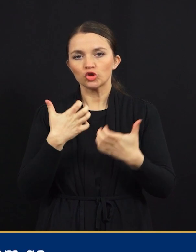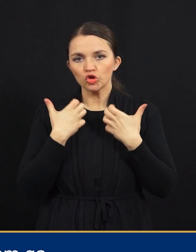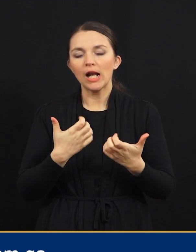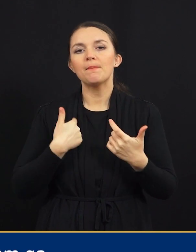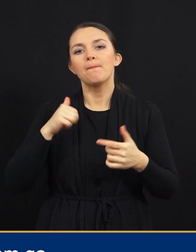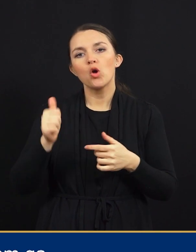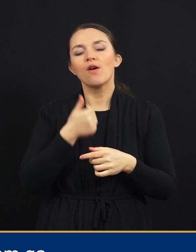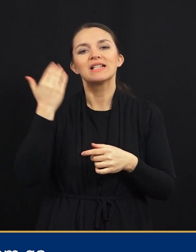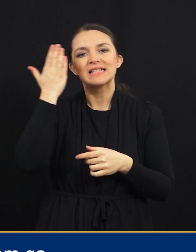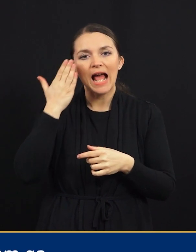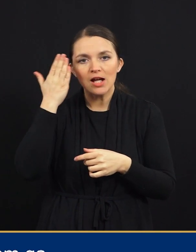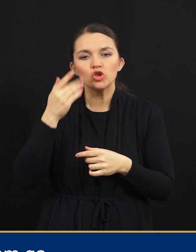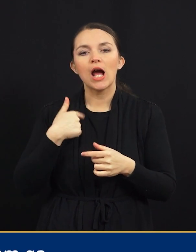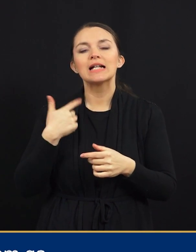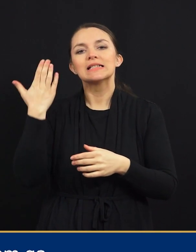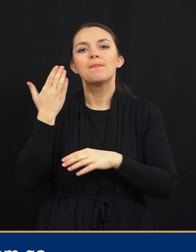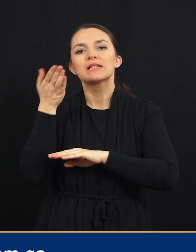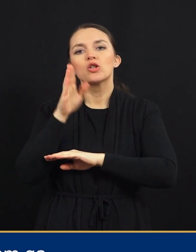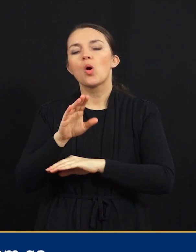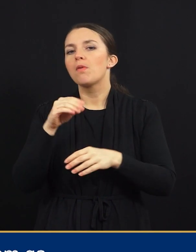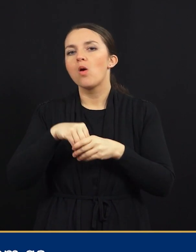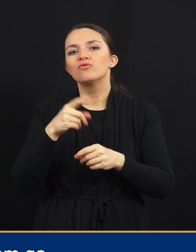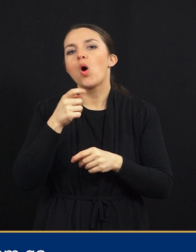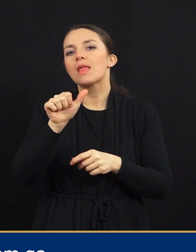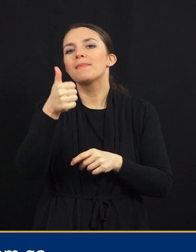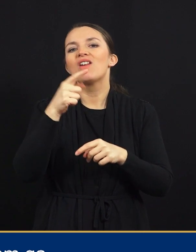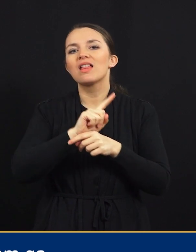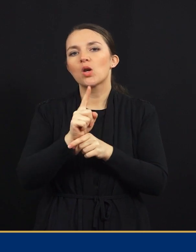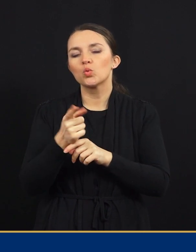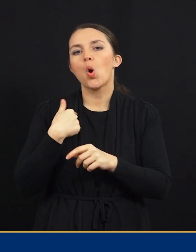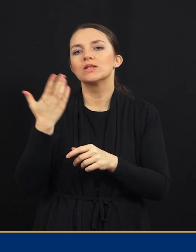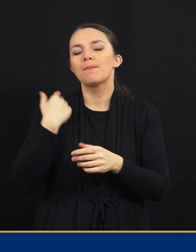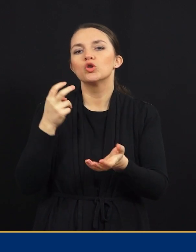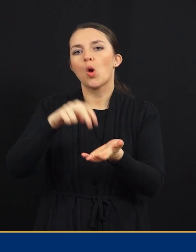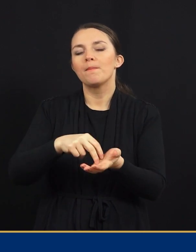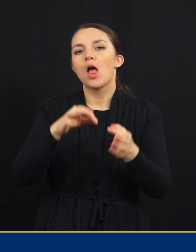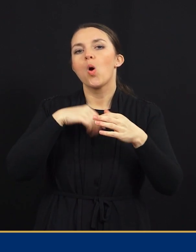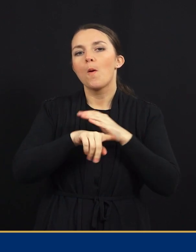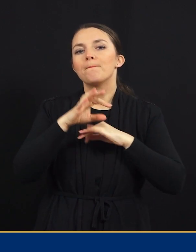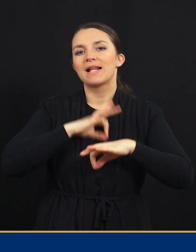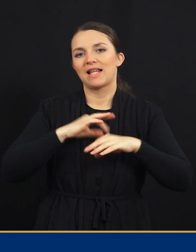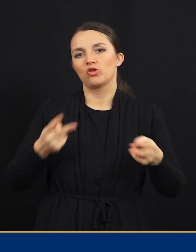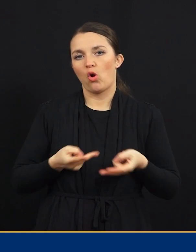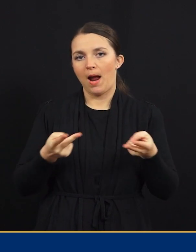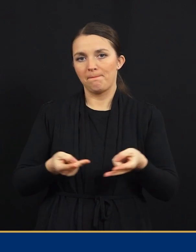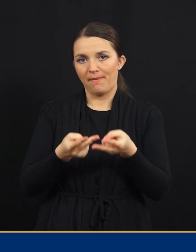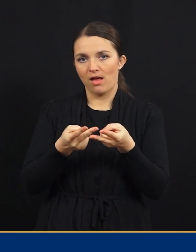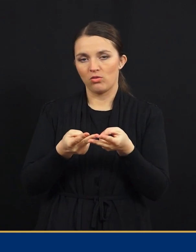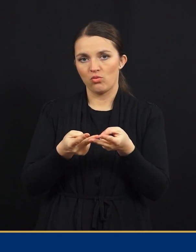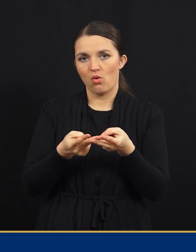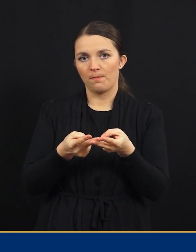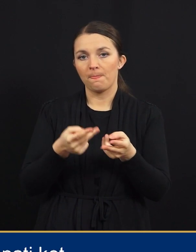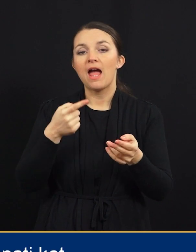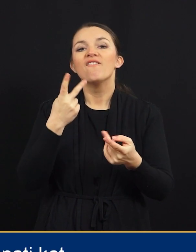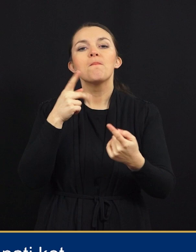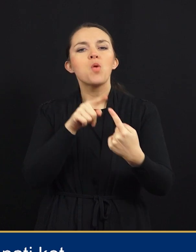Želim pa ponoviti stališče, ki sem ga zastopala praktično od prvega trenutka, ko sem stopila v predsedniško kampanjo.